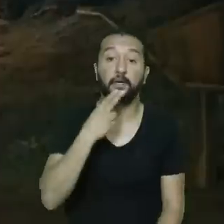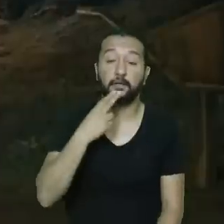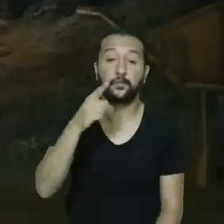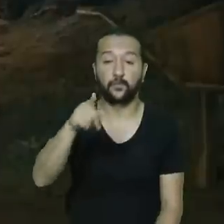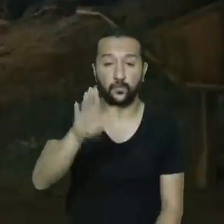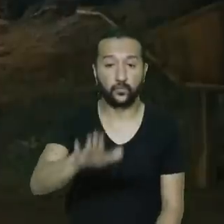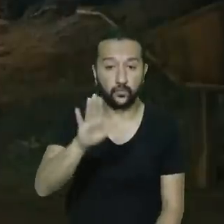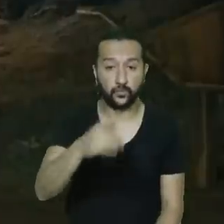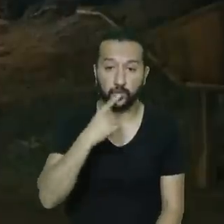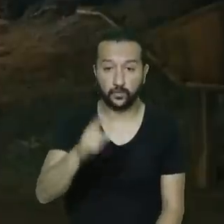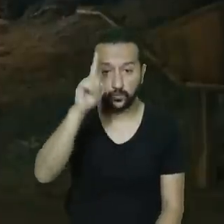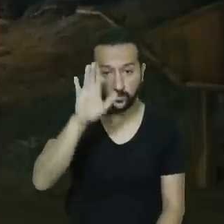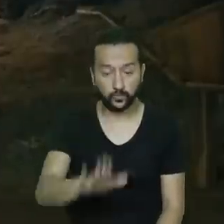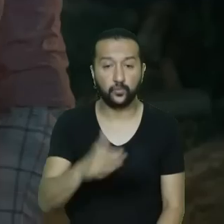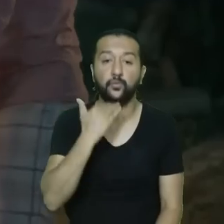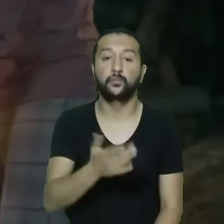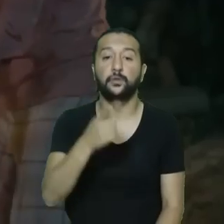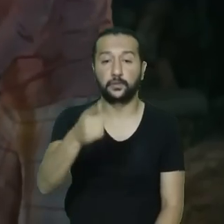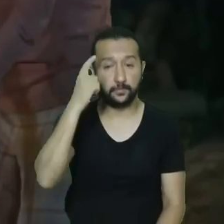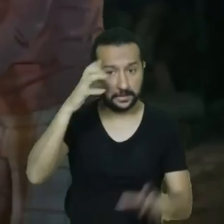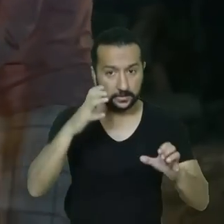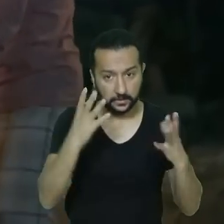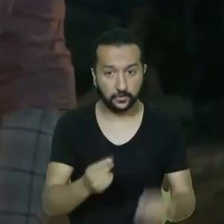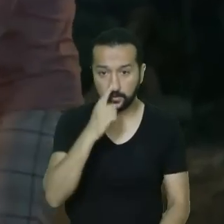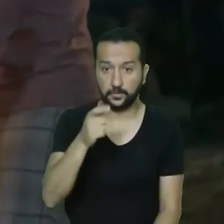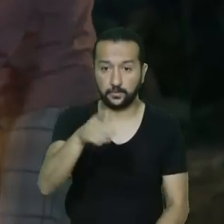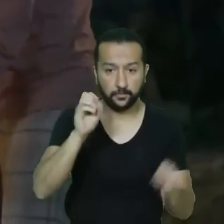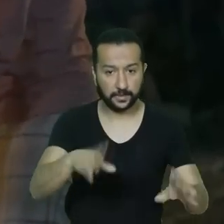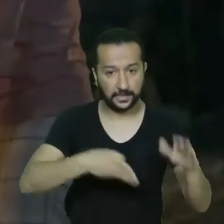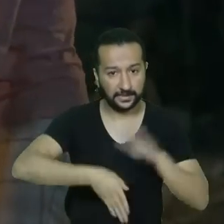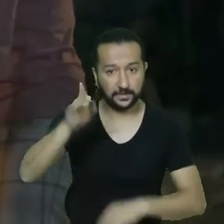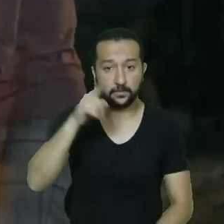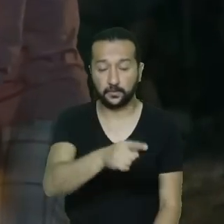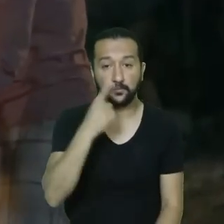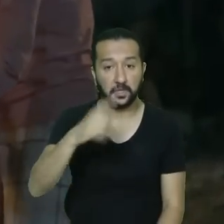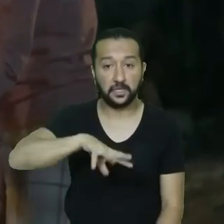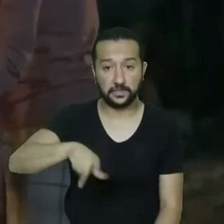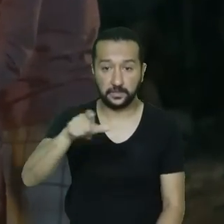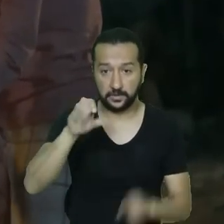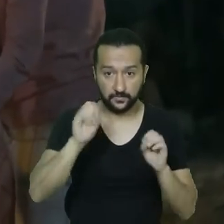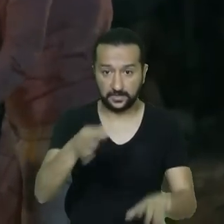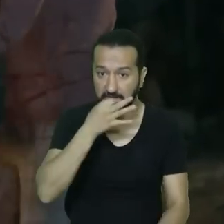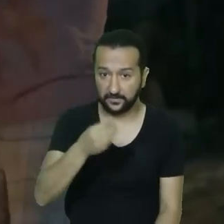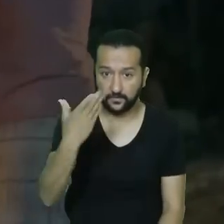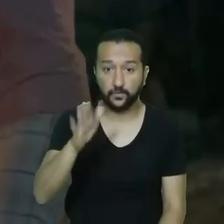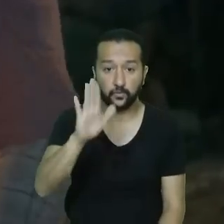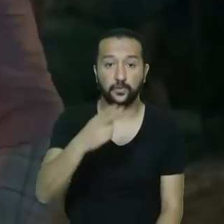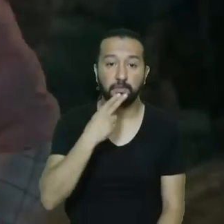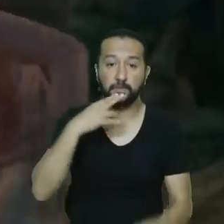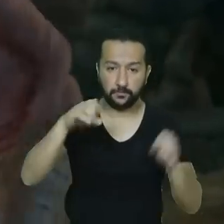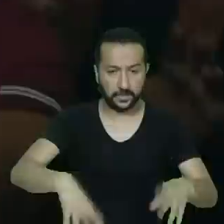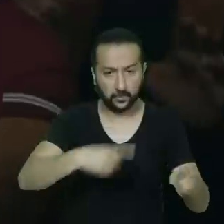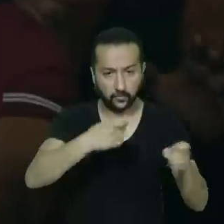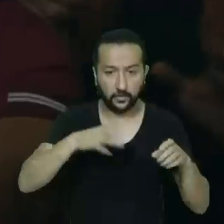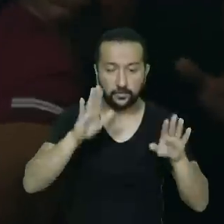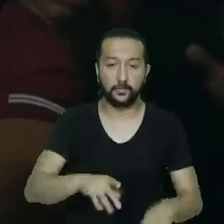evladı! Dur diyorum Almanya değil bura. Başımızı belaya mı sokacaksın sen bizim? Bırak gitsinler. Hırsızlara papuç mu bırakacağız? Dur kız, bırak şu